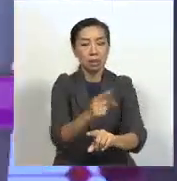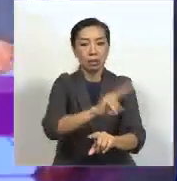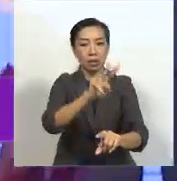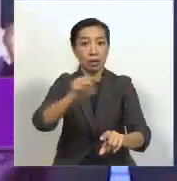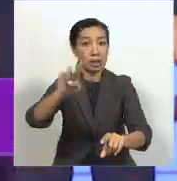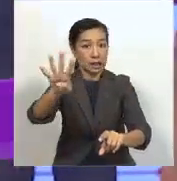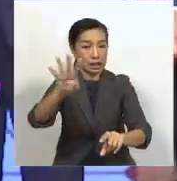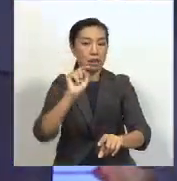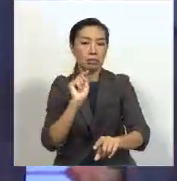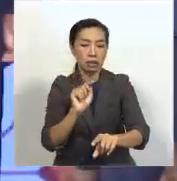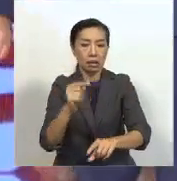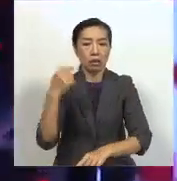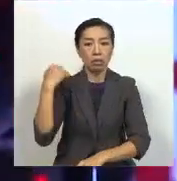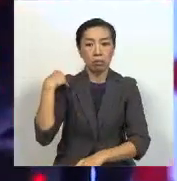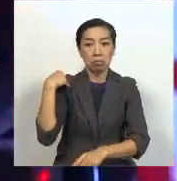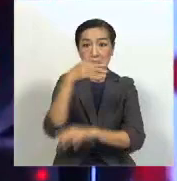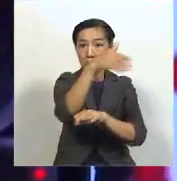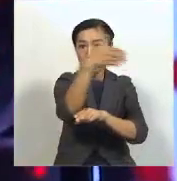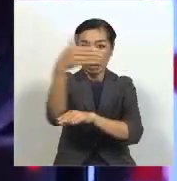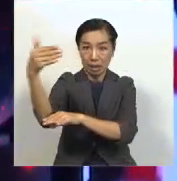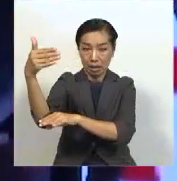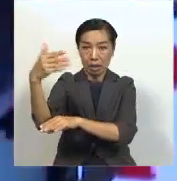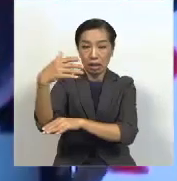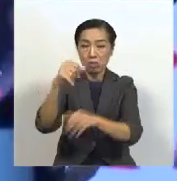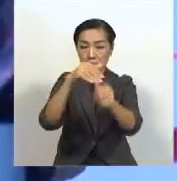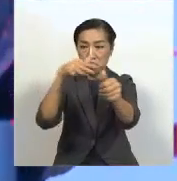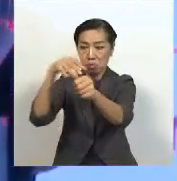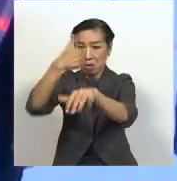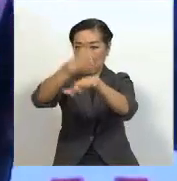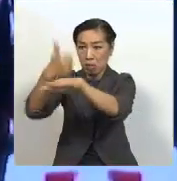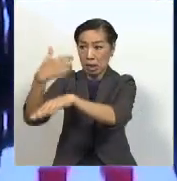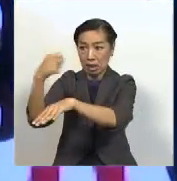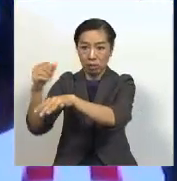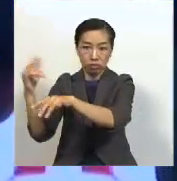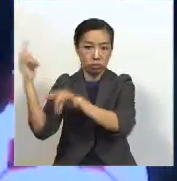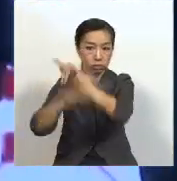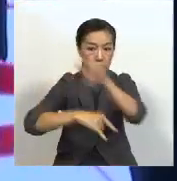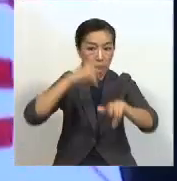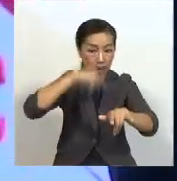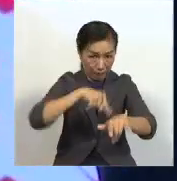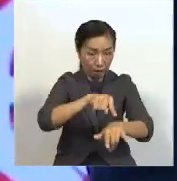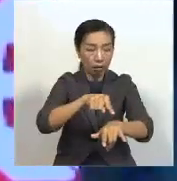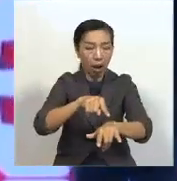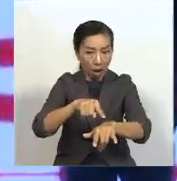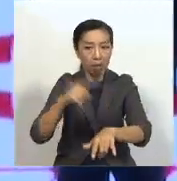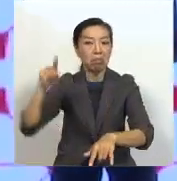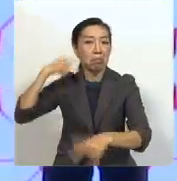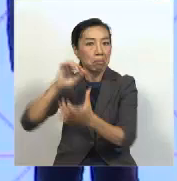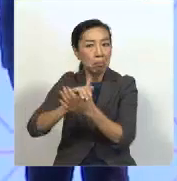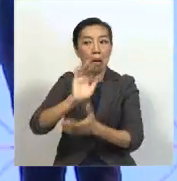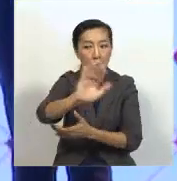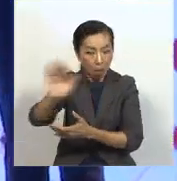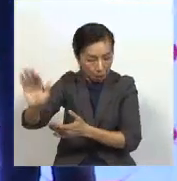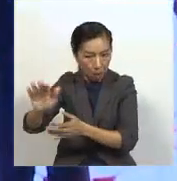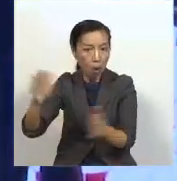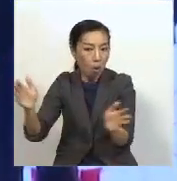งนี้ซึ่งนอกจากมีผู้นำจาก10ประเทศอาเซียนร่วมเดินทางมาในครั้งนี้แล้วคู่สมรสของผู้นำอาเซียนก็จะร่